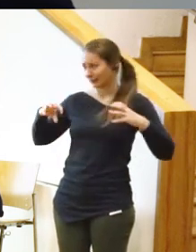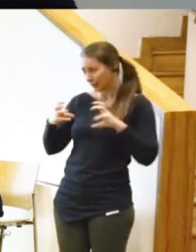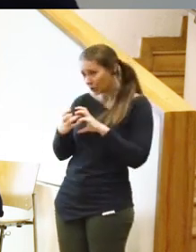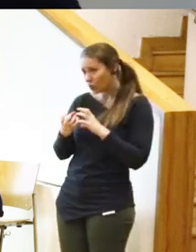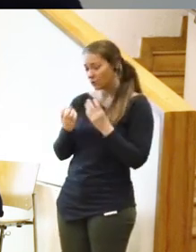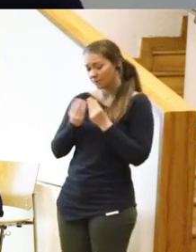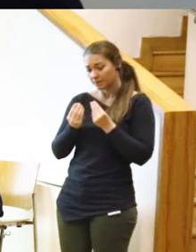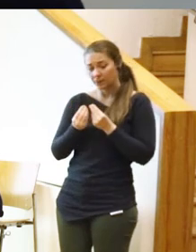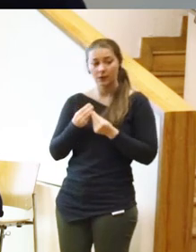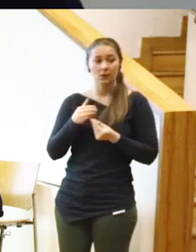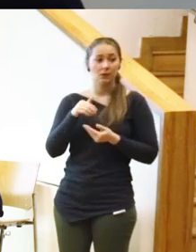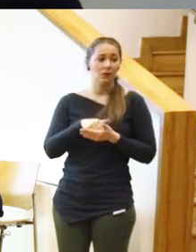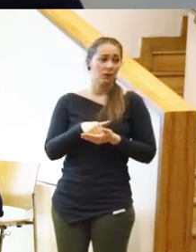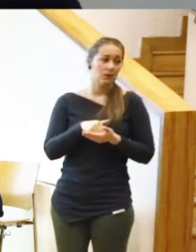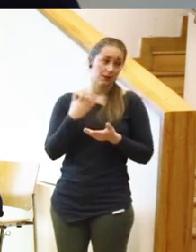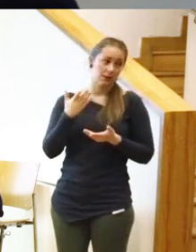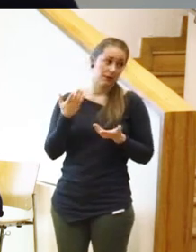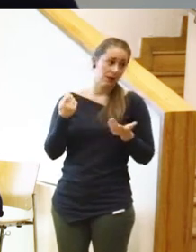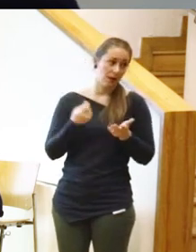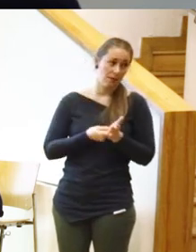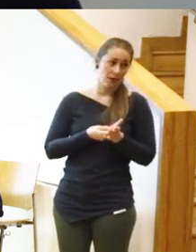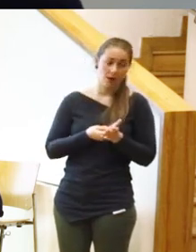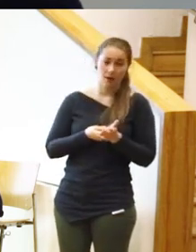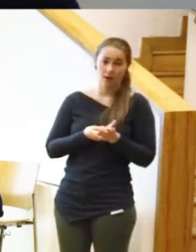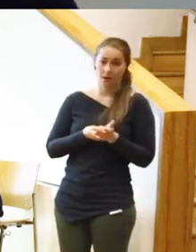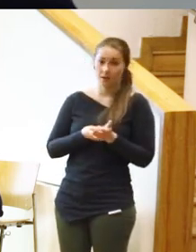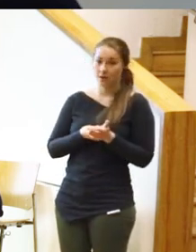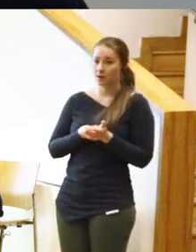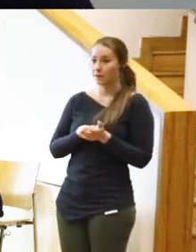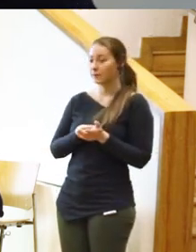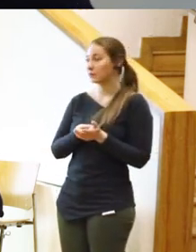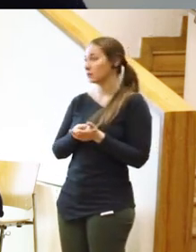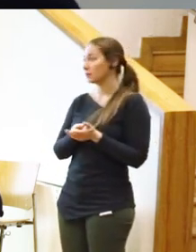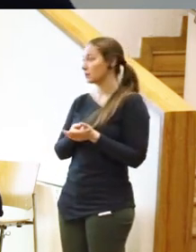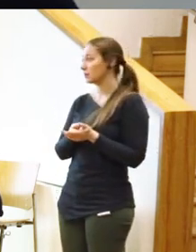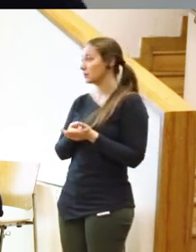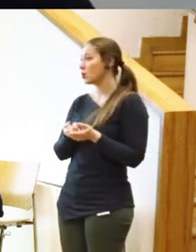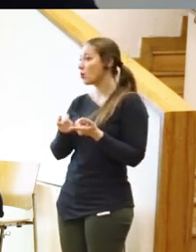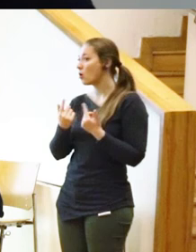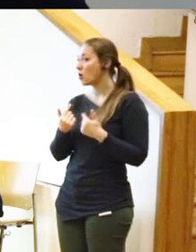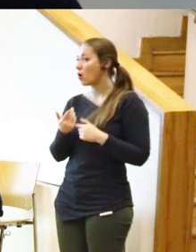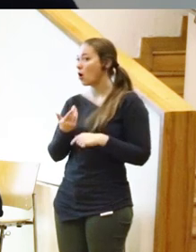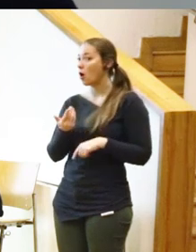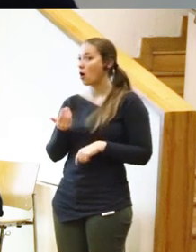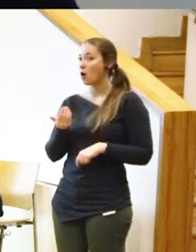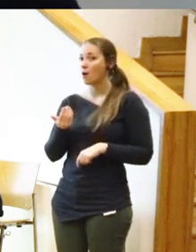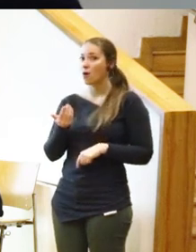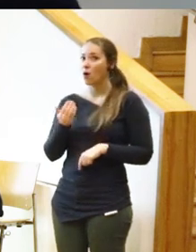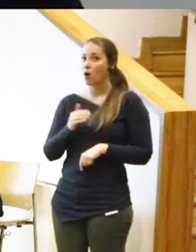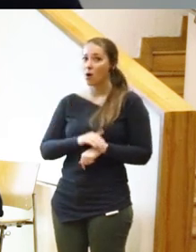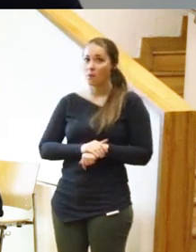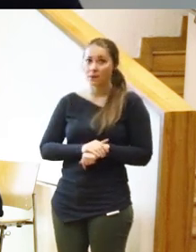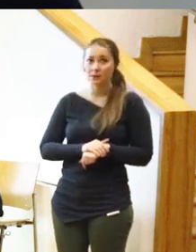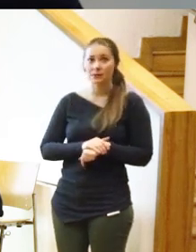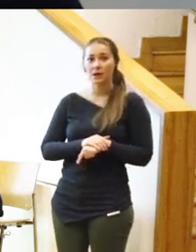napadá, že vlastně odpíchnout se od toho, co se obecně považuje za pojem instituce,